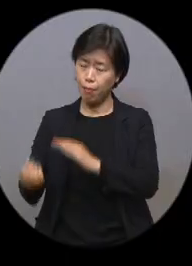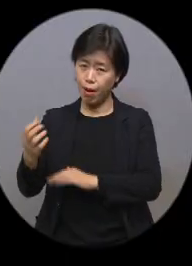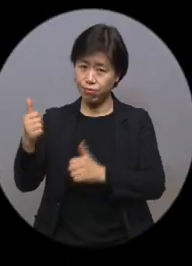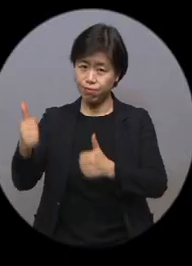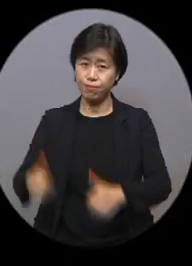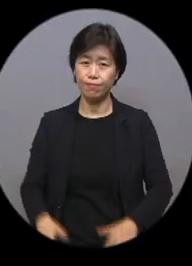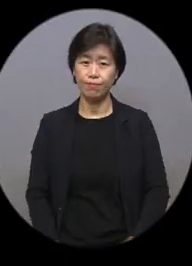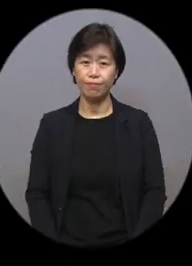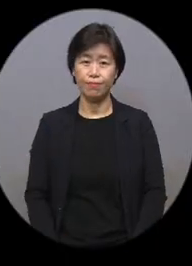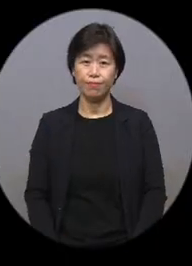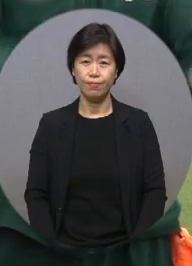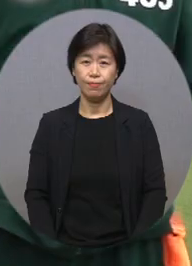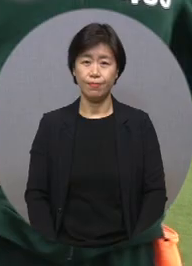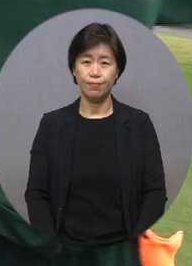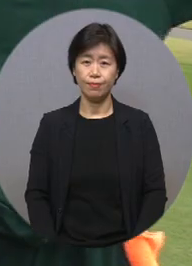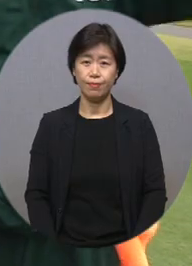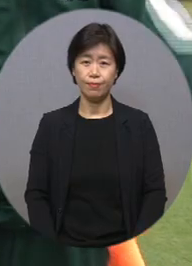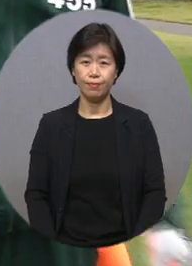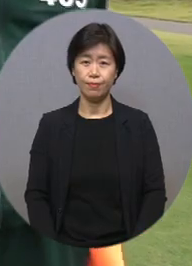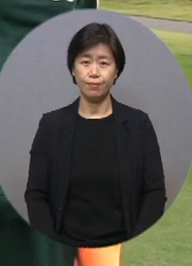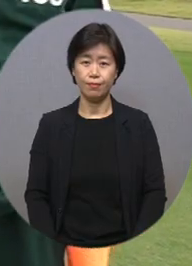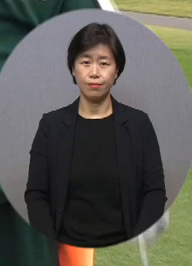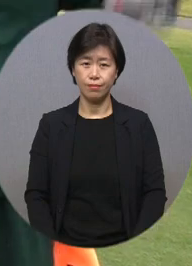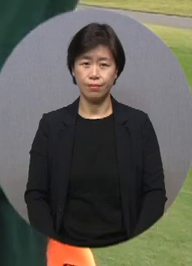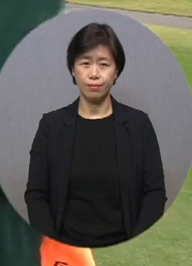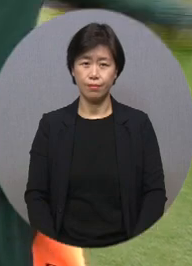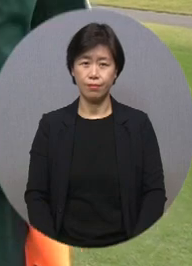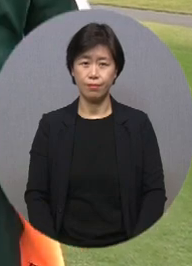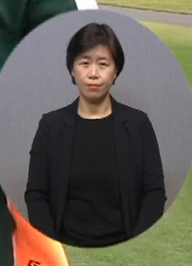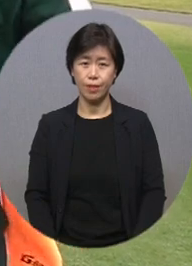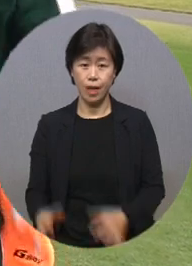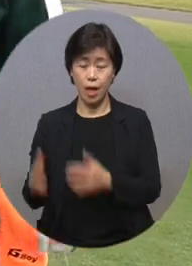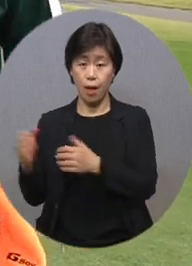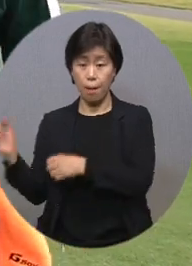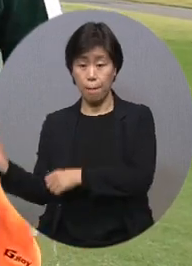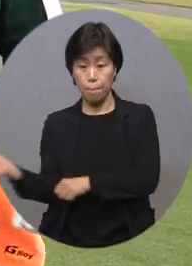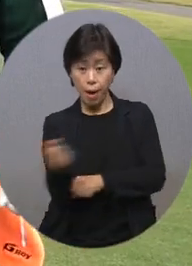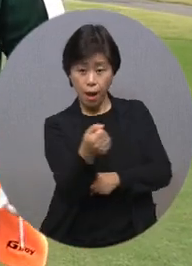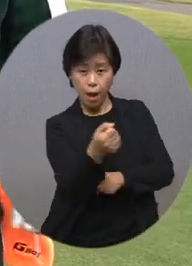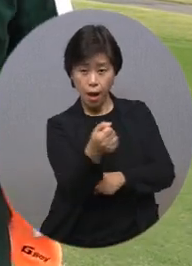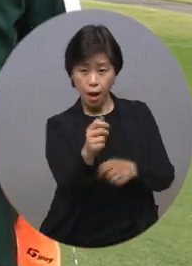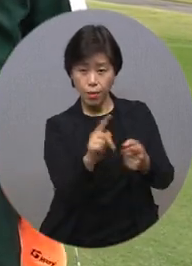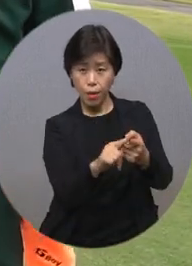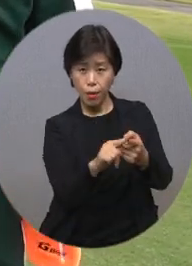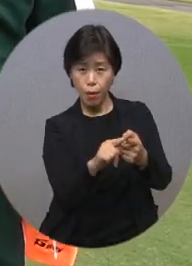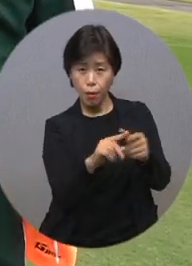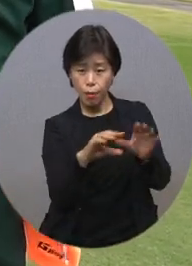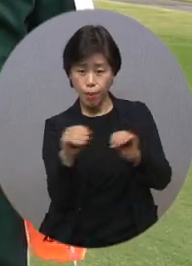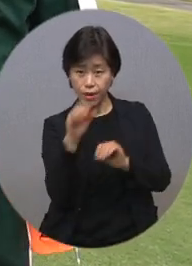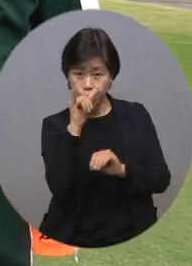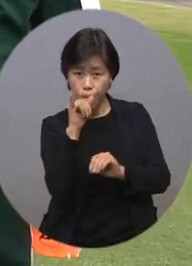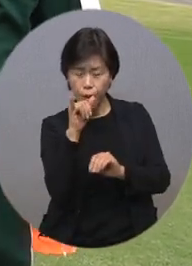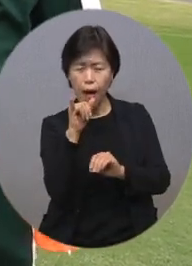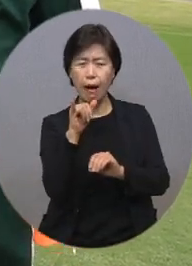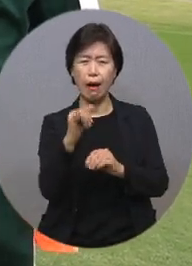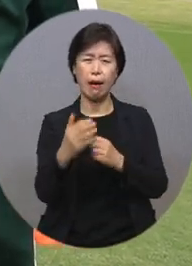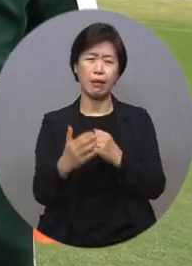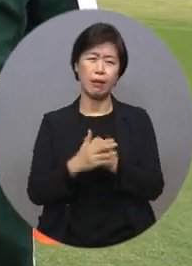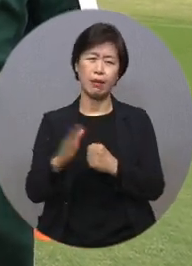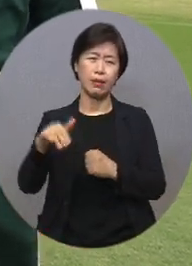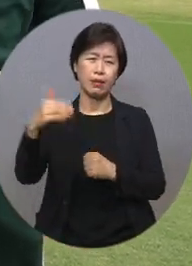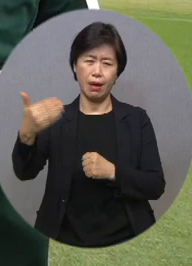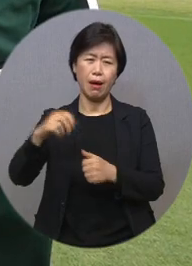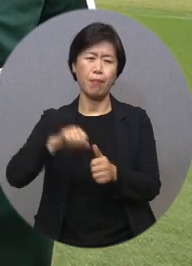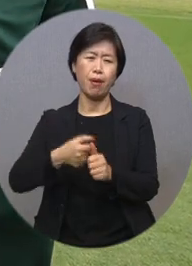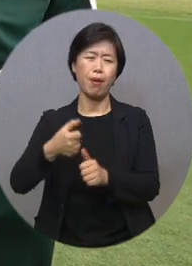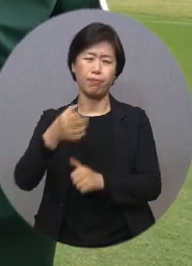거죠? 그럼 우리 벌칙이에요? 피니시하고 가만히 있어야 된대요. 왜? 괜찮아 서현아. 벌칙은 이 다음 홀이야. 한번